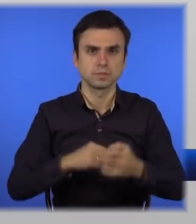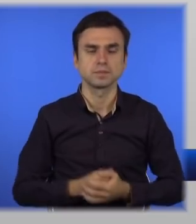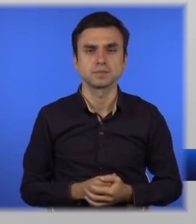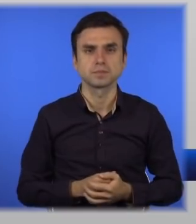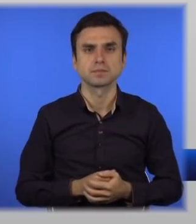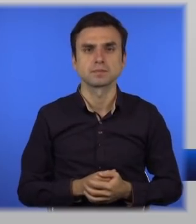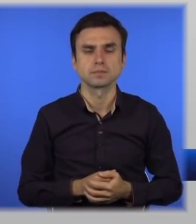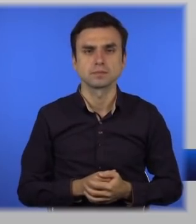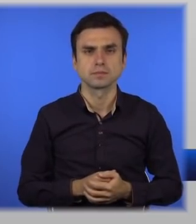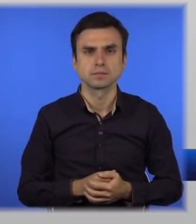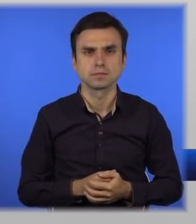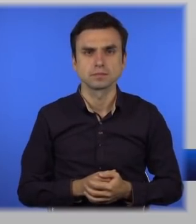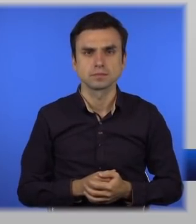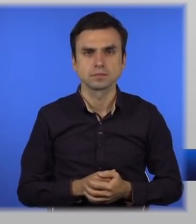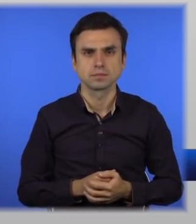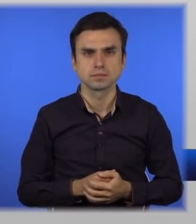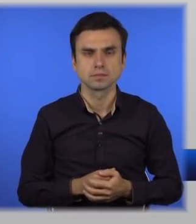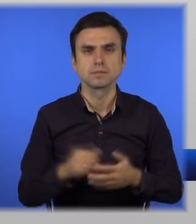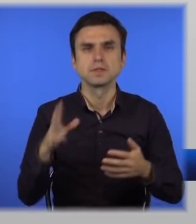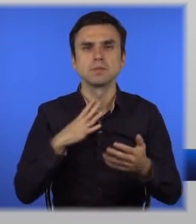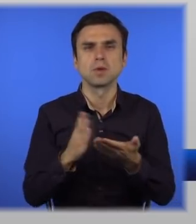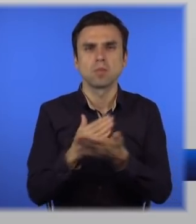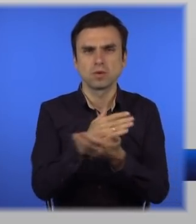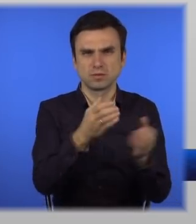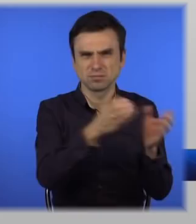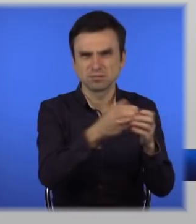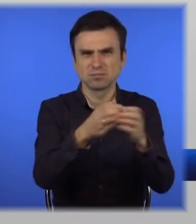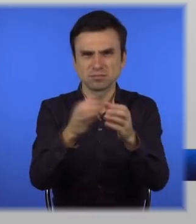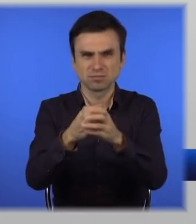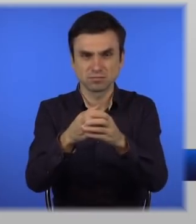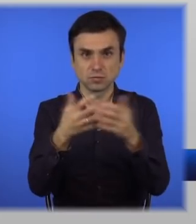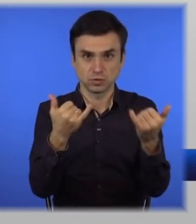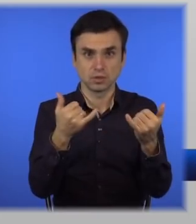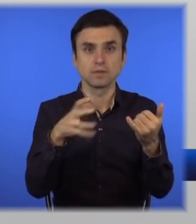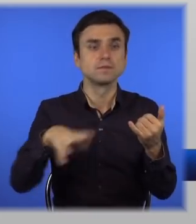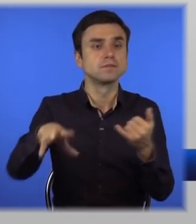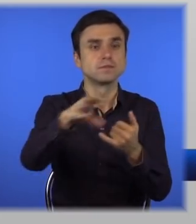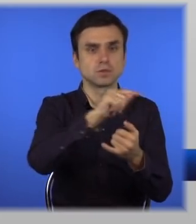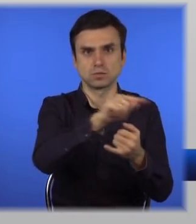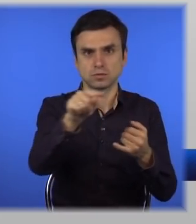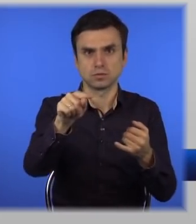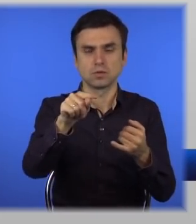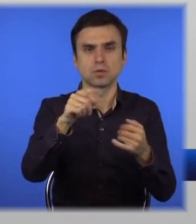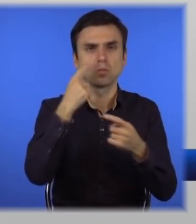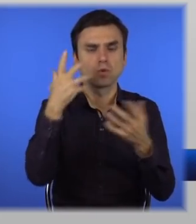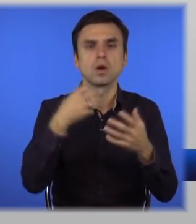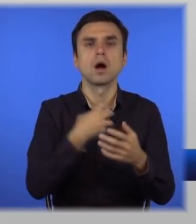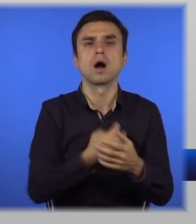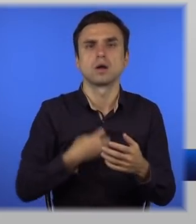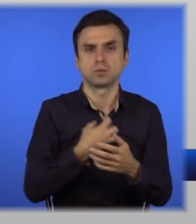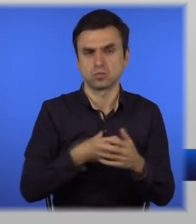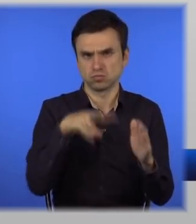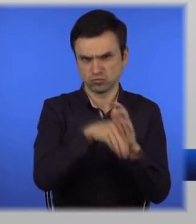політсила. Друга сходинка – це понад 14% у «Батьківщини». Цей показник збігається з рейтингом самої Юлії Тимошенко, яка